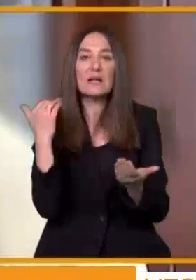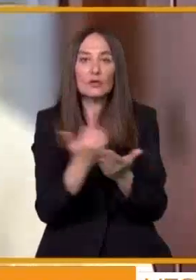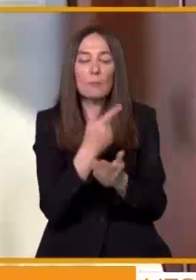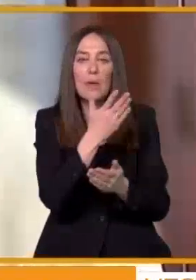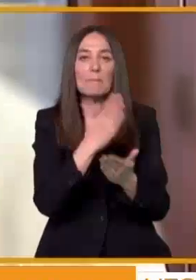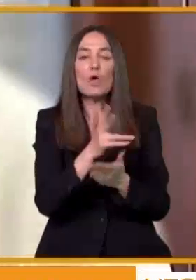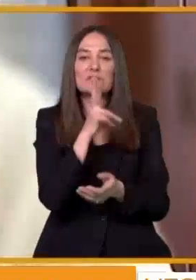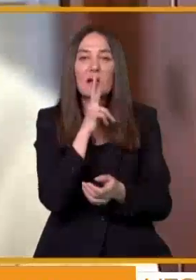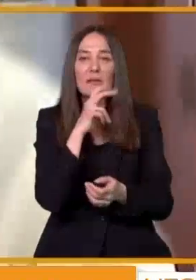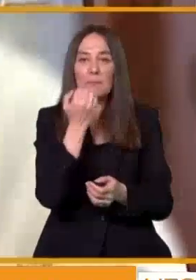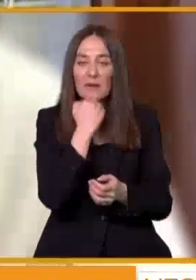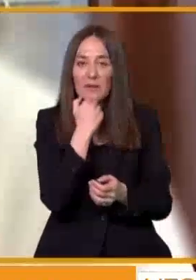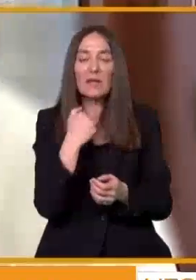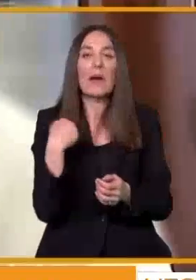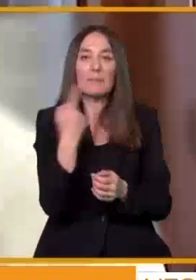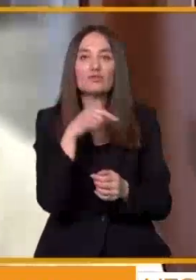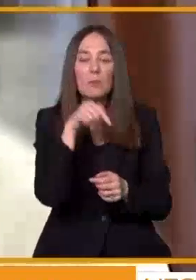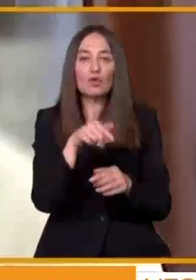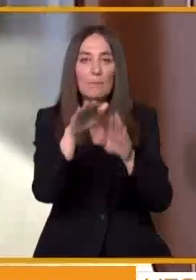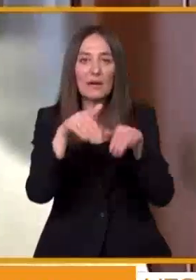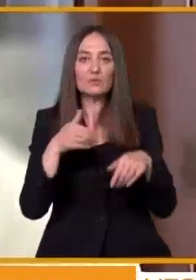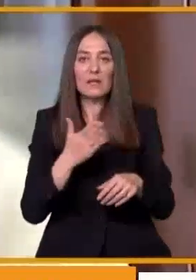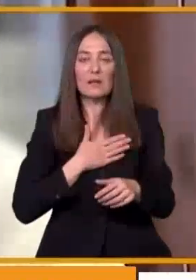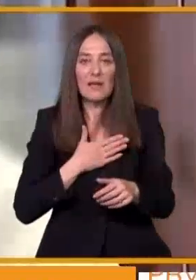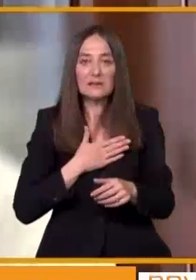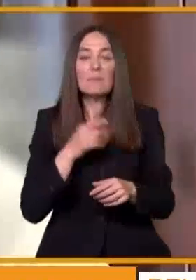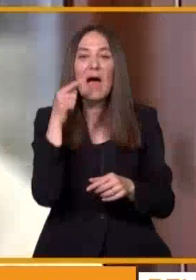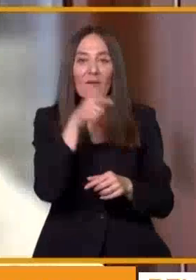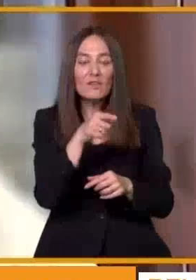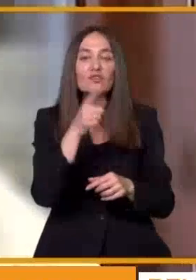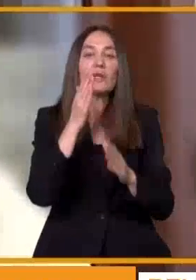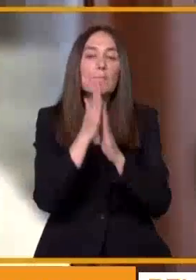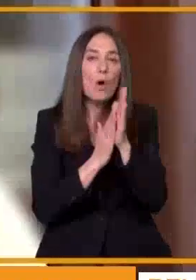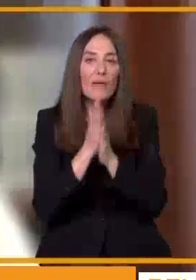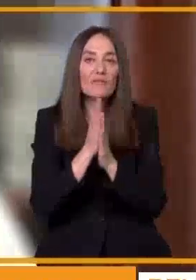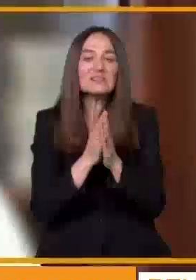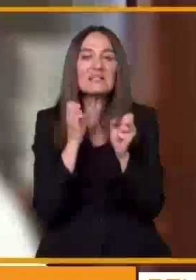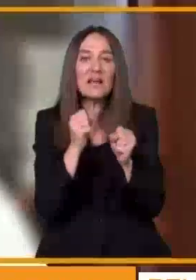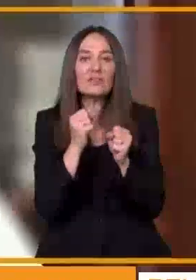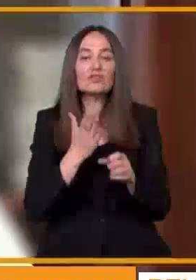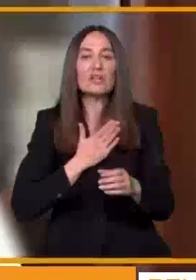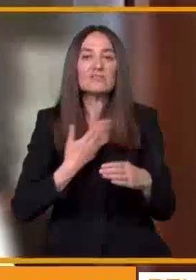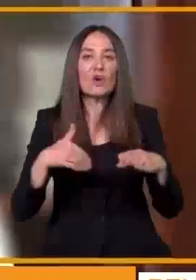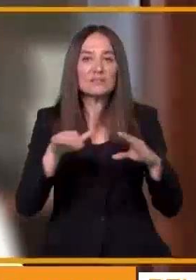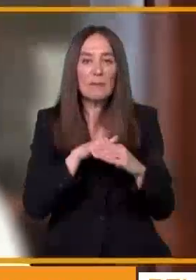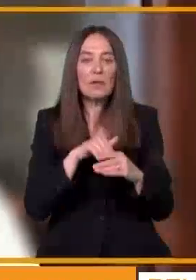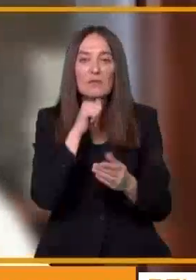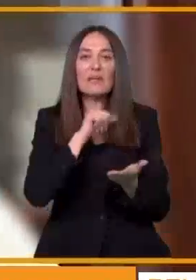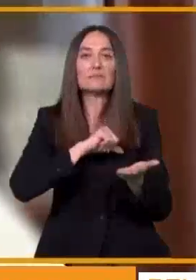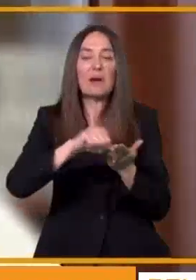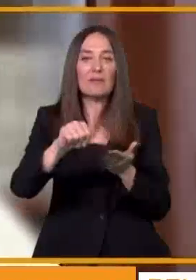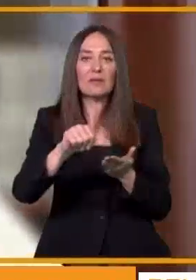zahtev privrednika. Mi ćemo to preuzeti na sebe, a vi, molim vas, zadržite svoje zaposlene i